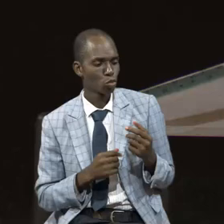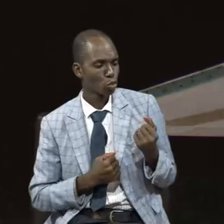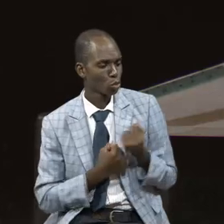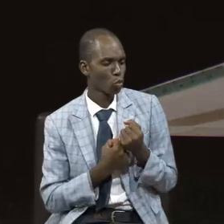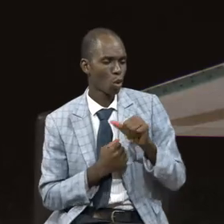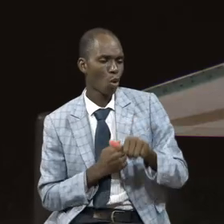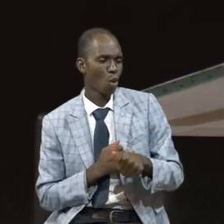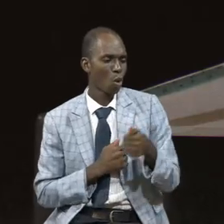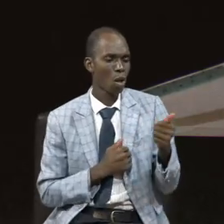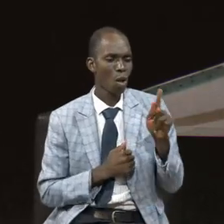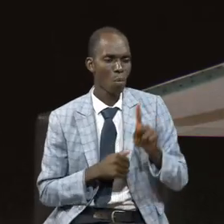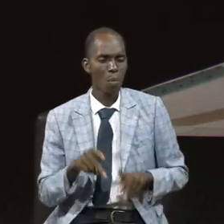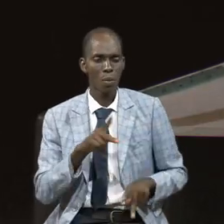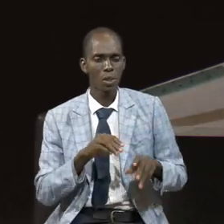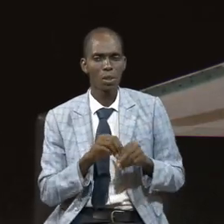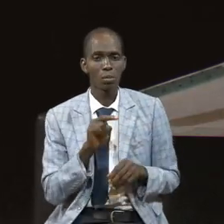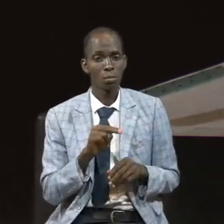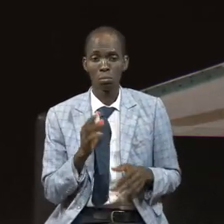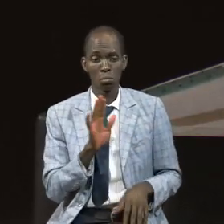pour assister, aider les autres.